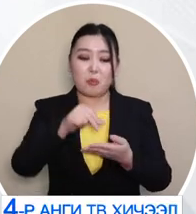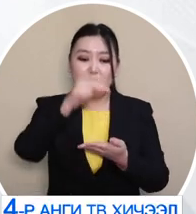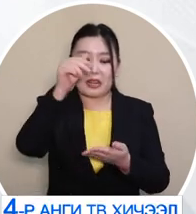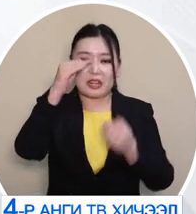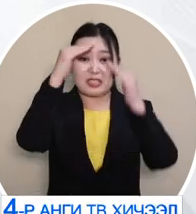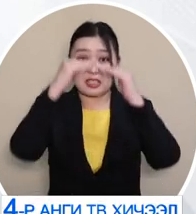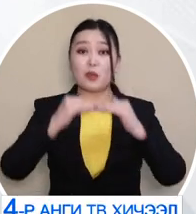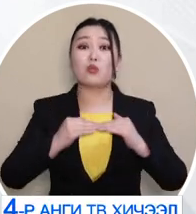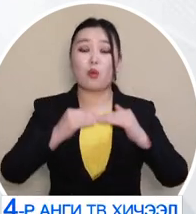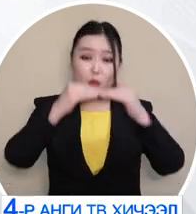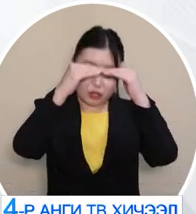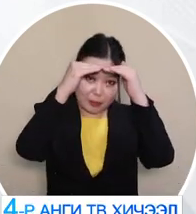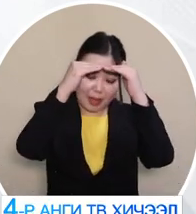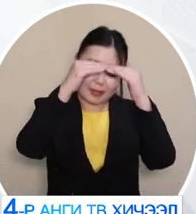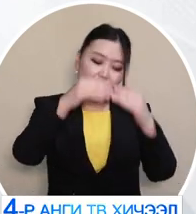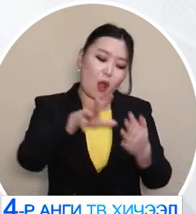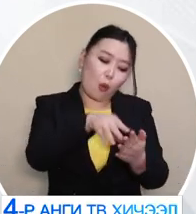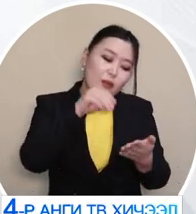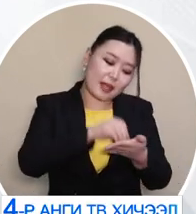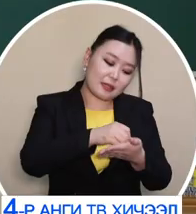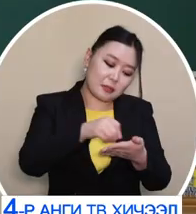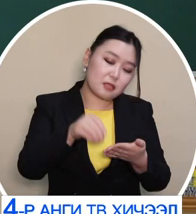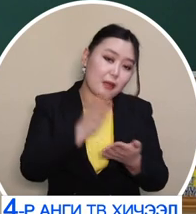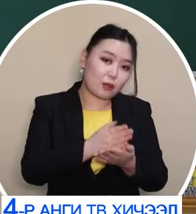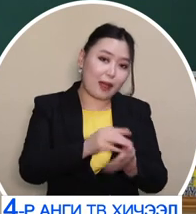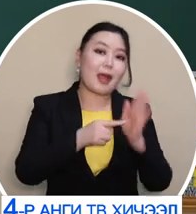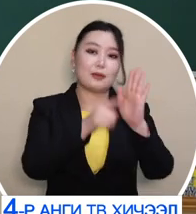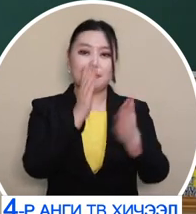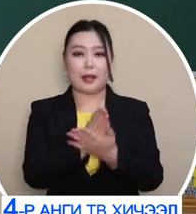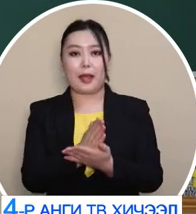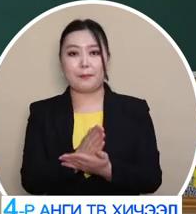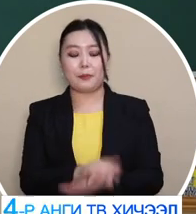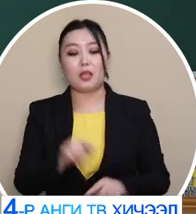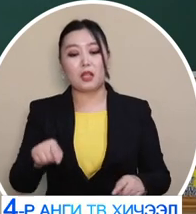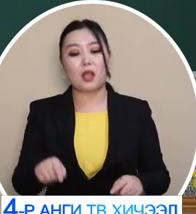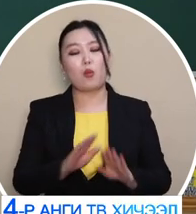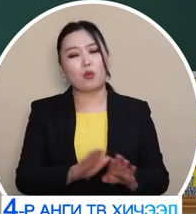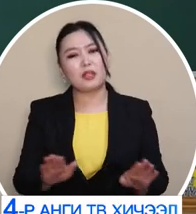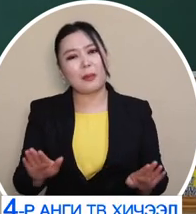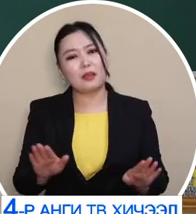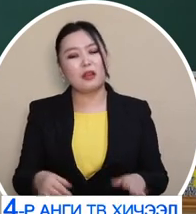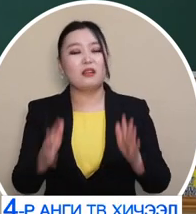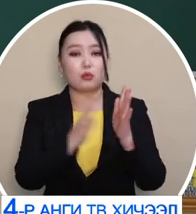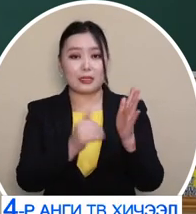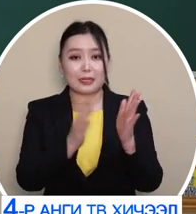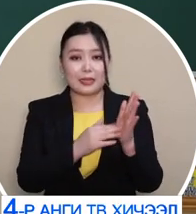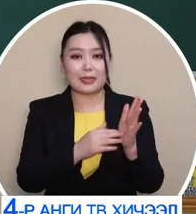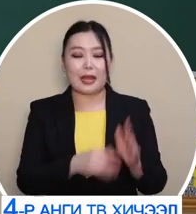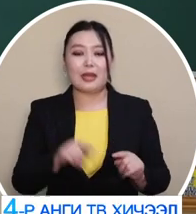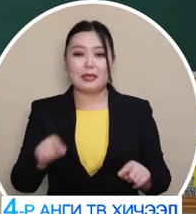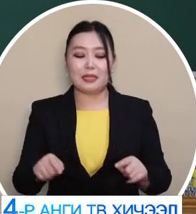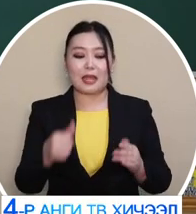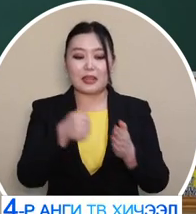байгаад хуулаад бичиж байгаа тухай харуулсан байгаа. Тэгэхээр энэ хүүхдийн маань дутагдал тэр